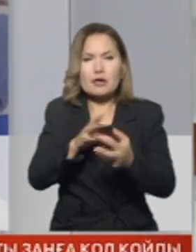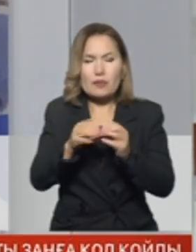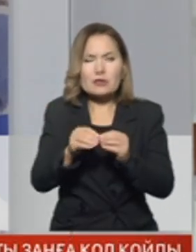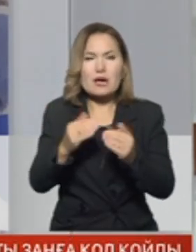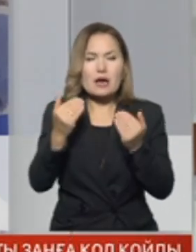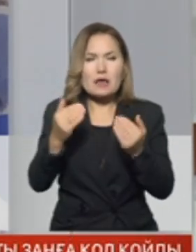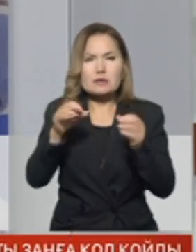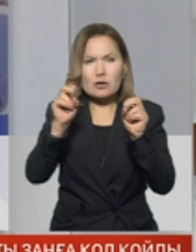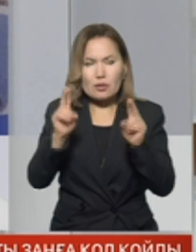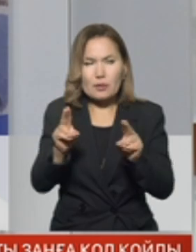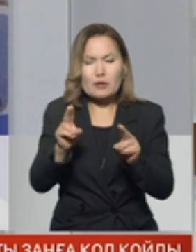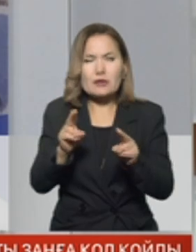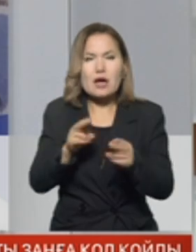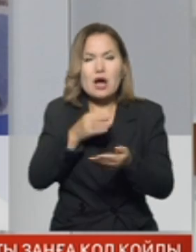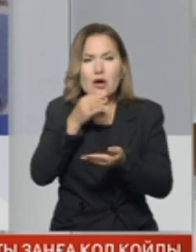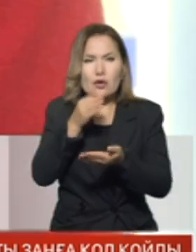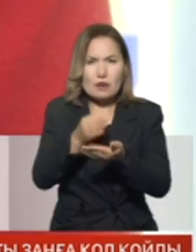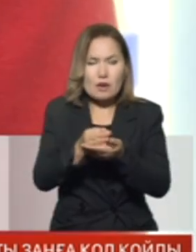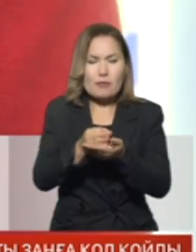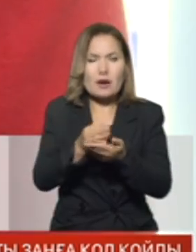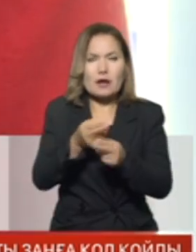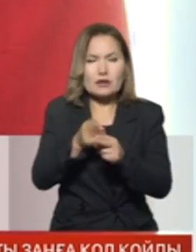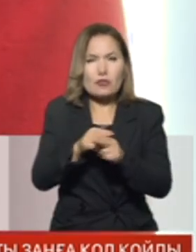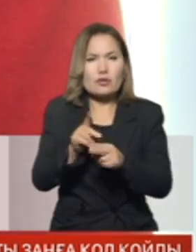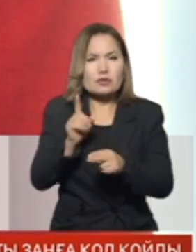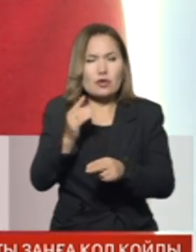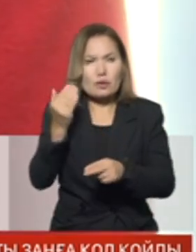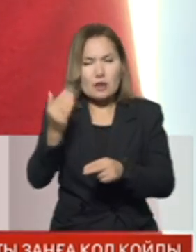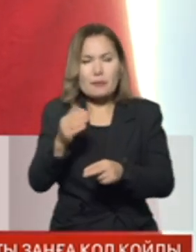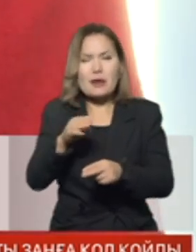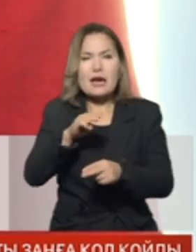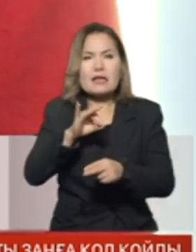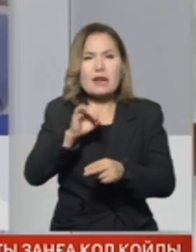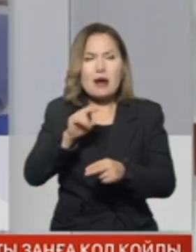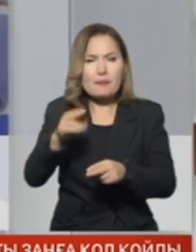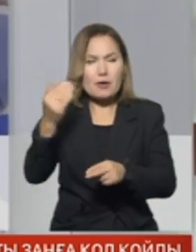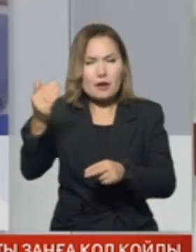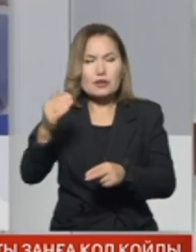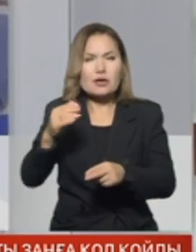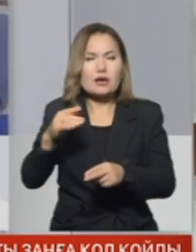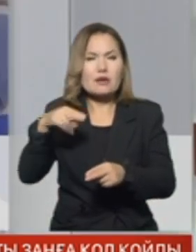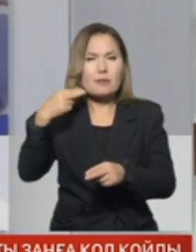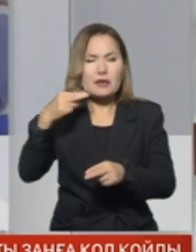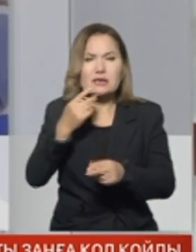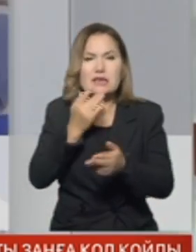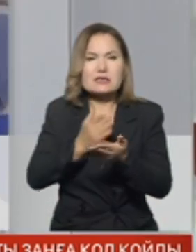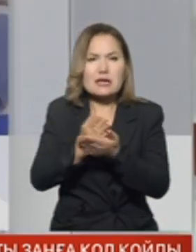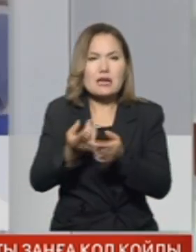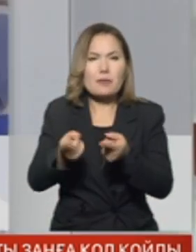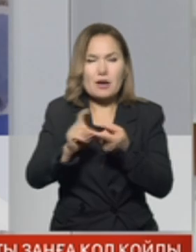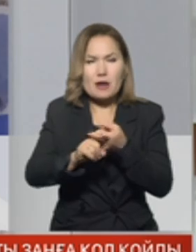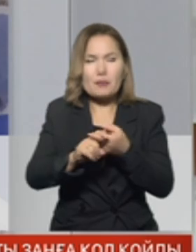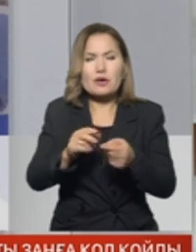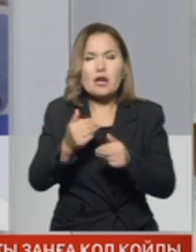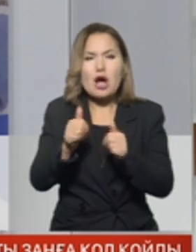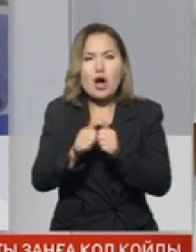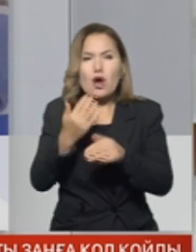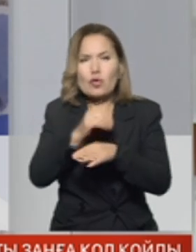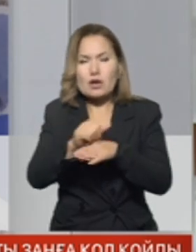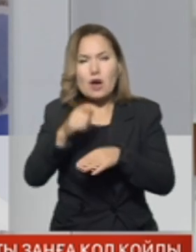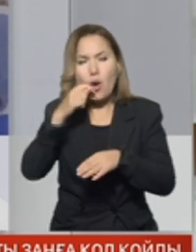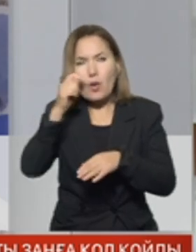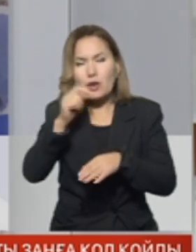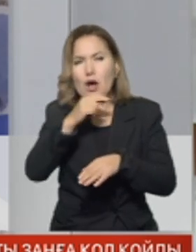бағып, не болады кінде осы уақытқа дейін күтті. Трамптың ары қарайғы болашақтағы саясатына байланысты, мына көршілес Украина